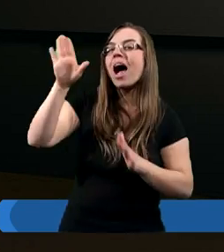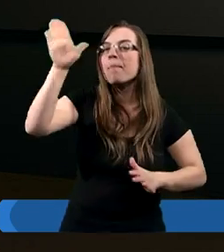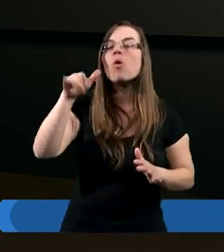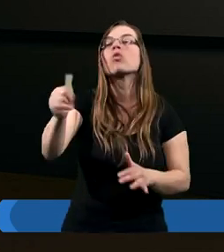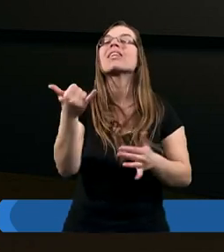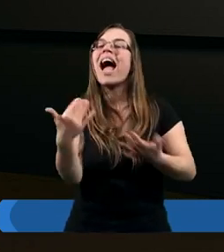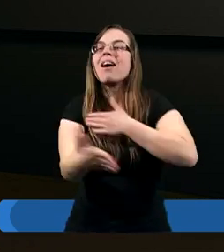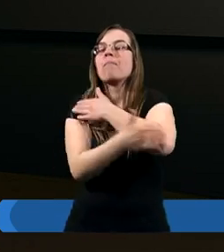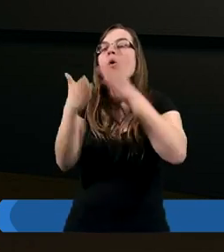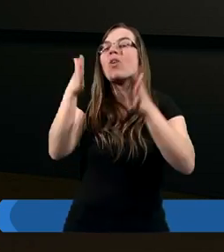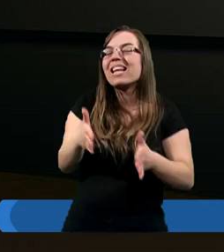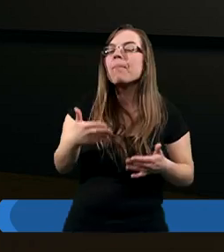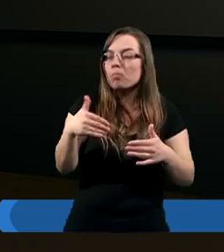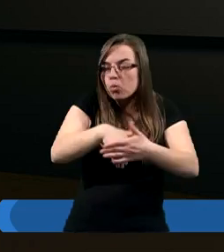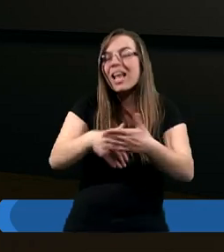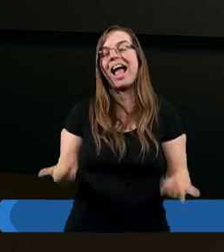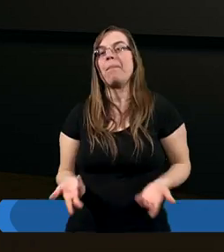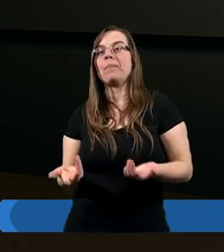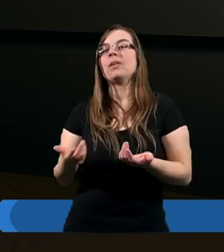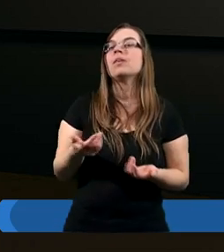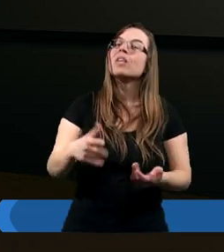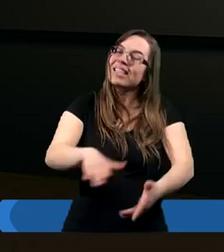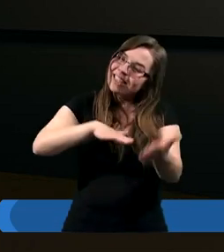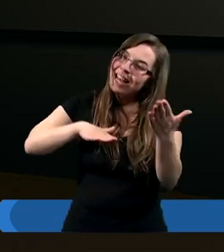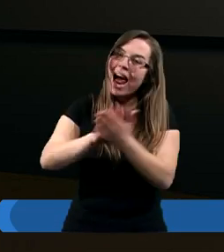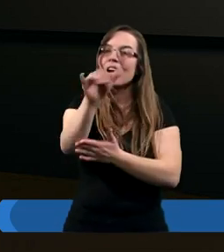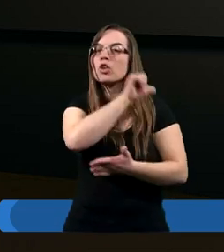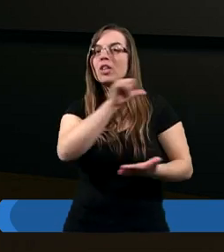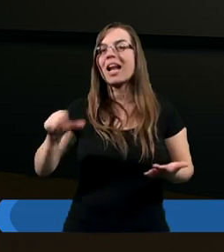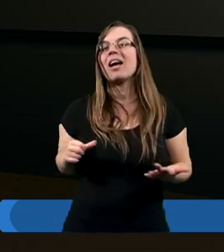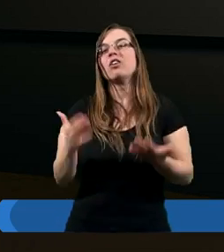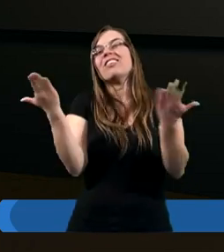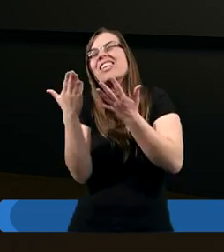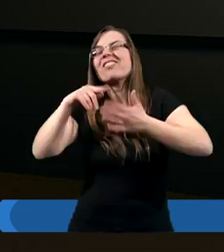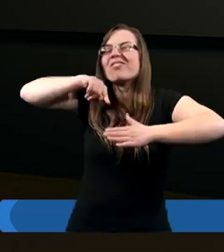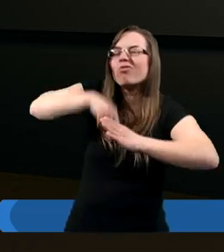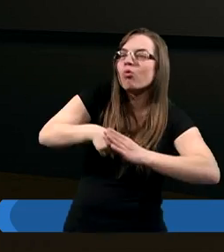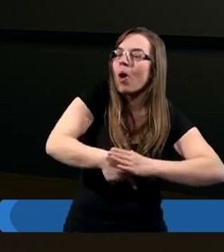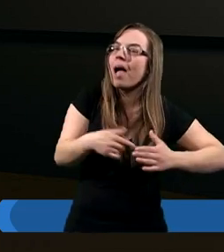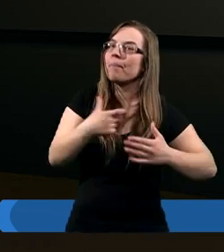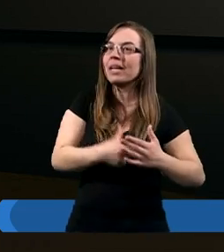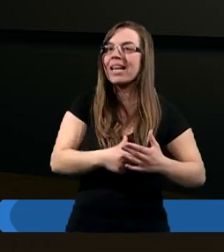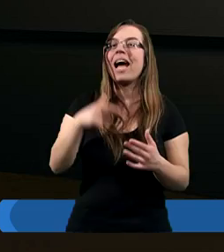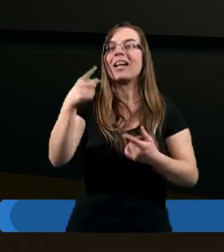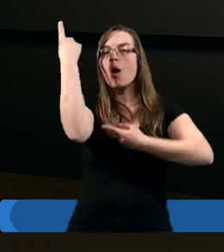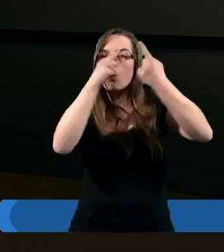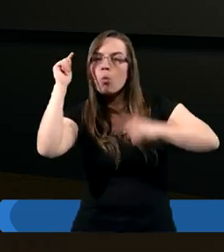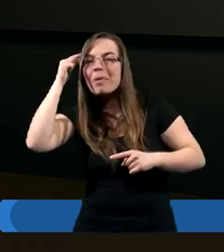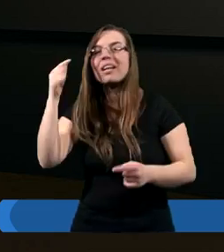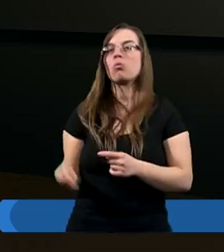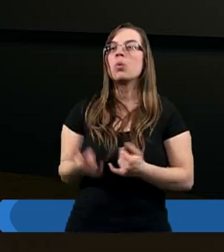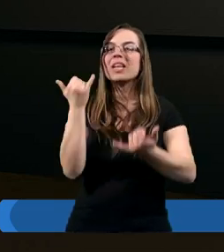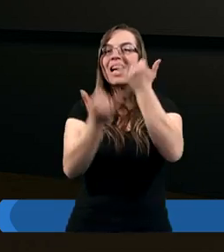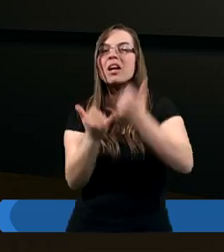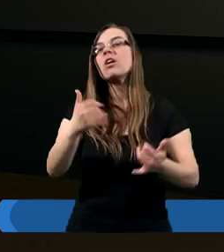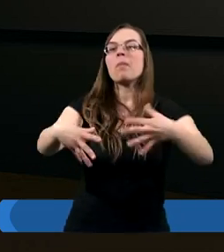jak postępujemy, co czynimy, zaczyna się gdzieś w głębi naszego serca, naszego umysłu,